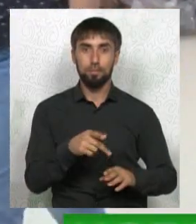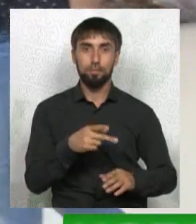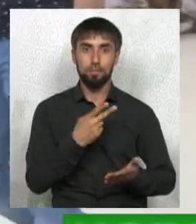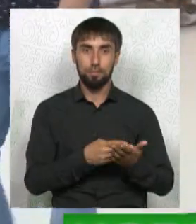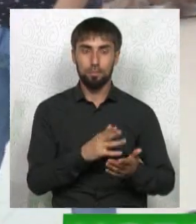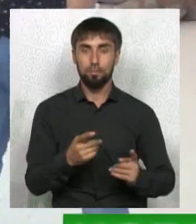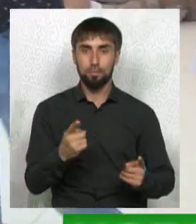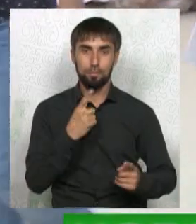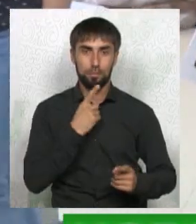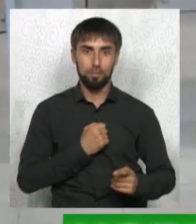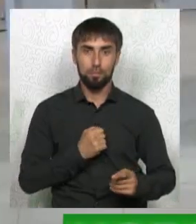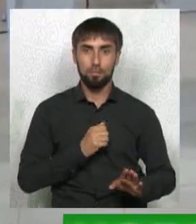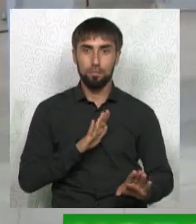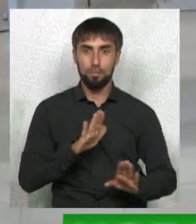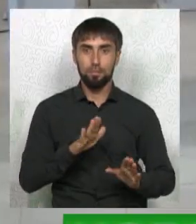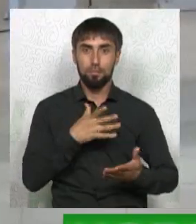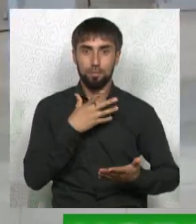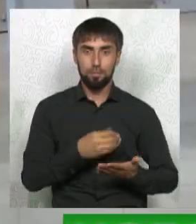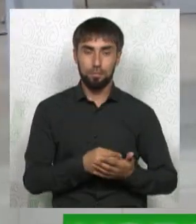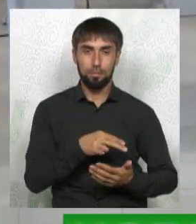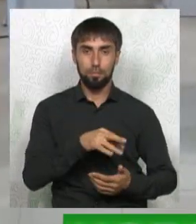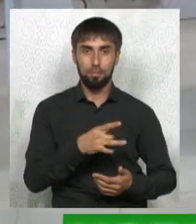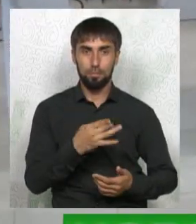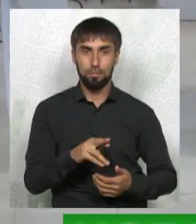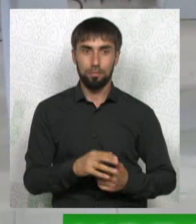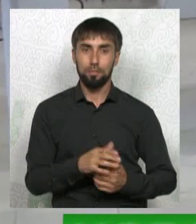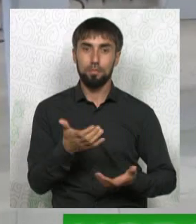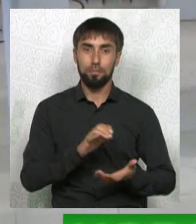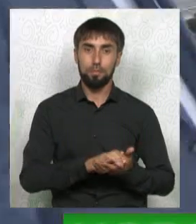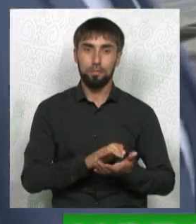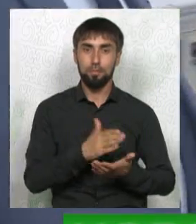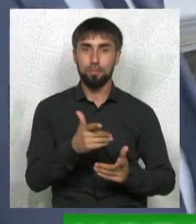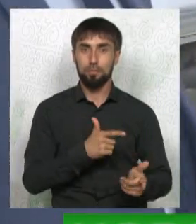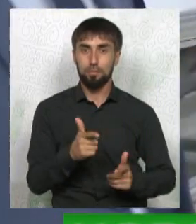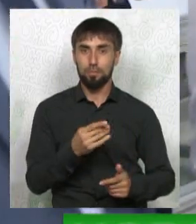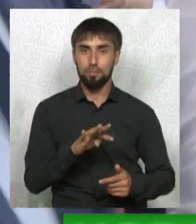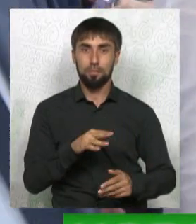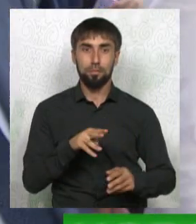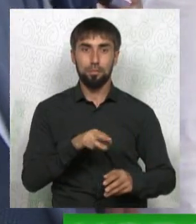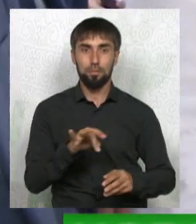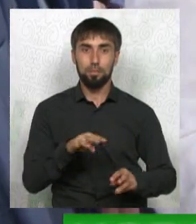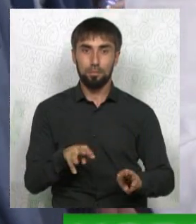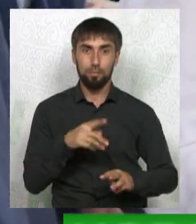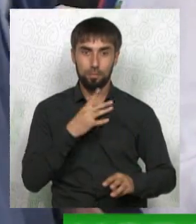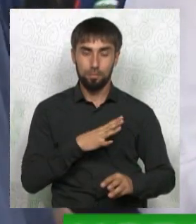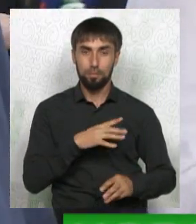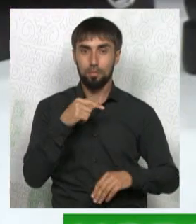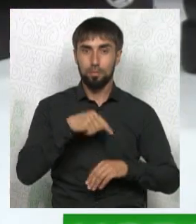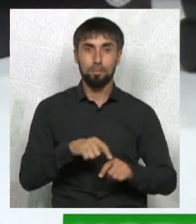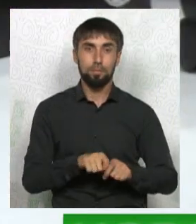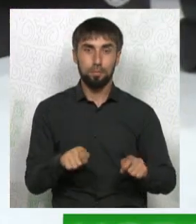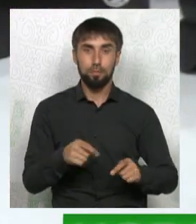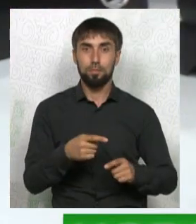представят на крупнейшей военной выставке собственную продукцию. Ознакомившись с готовыми изделиями, премьер-министр отметил, что с момента